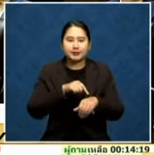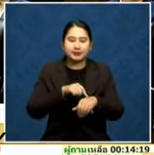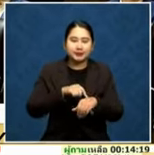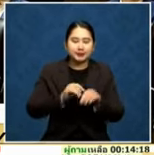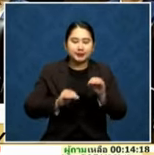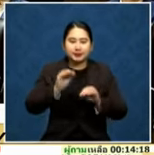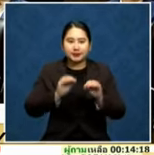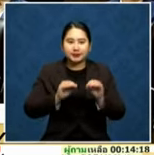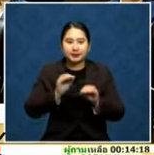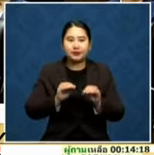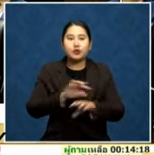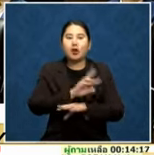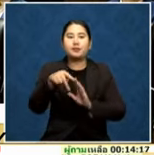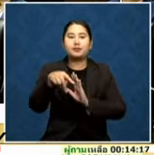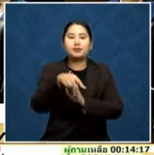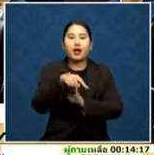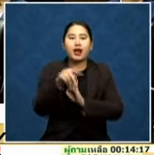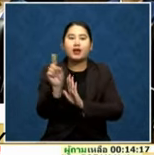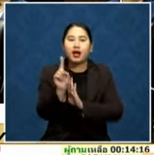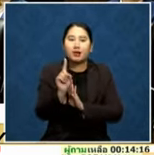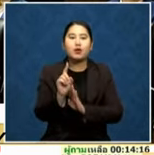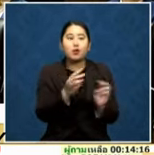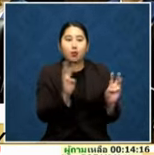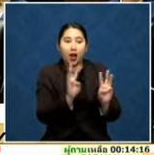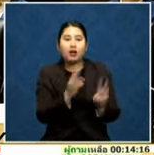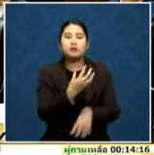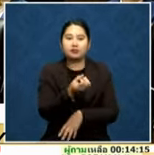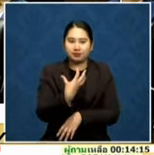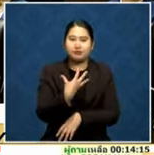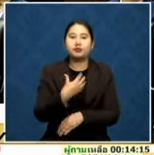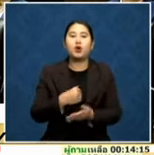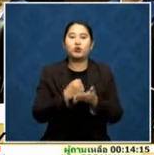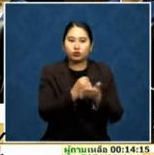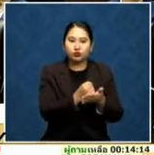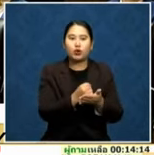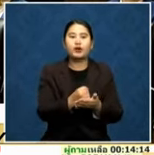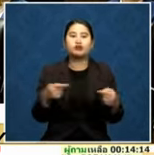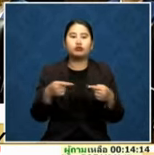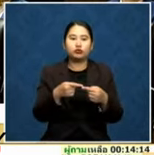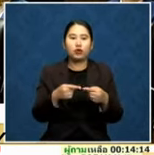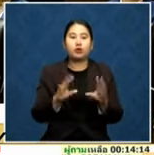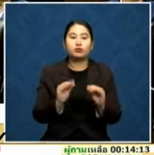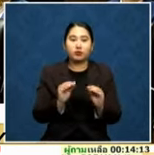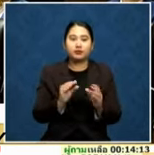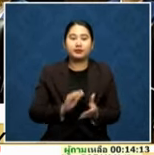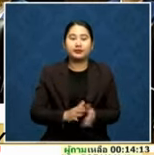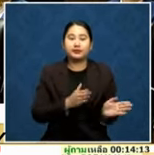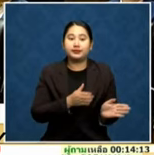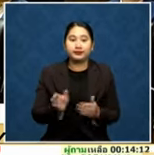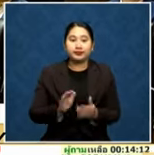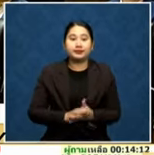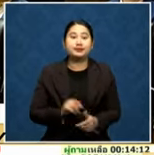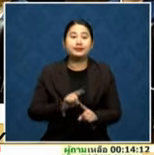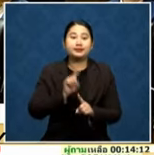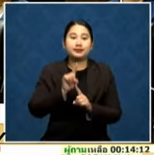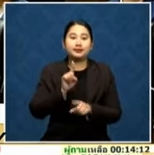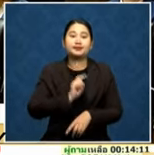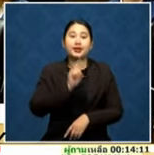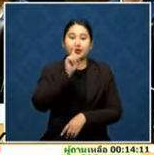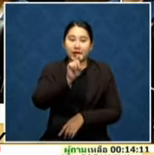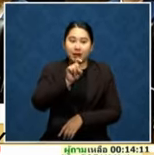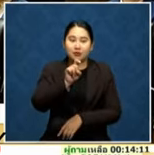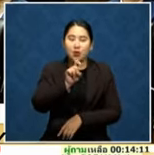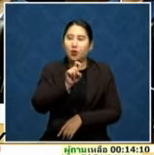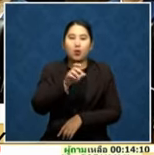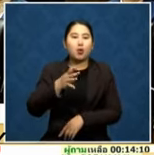วันท Allison wang Nosอหัดไหนแ้งเรามาได้เลย เราพร้อมที่จะอำหนวยความสะดวกค่ะคำถามแรกค่ะเป็นคำถามที่ห้มา